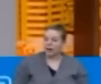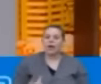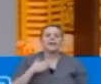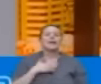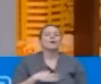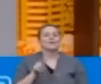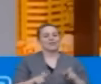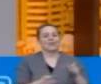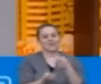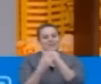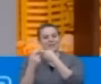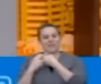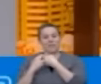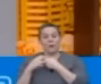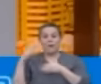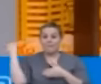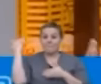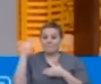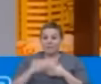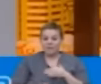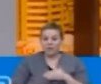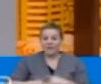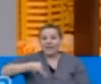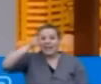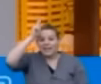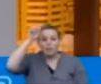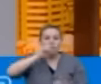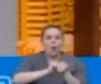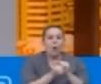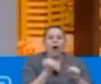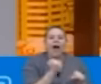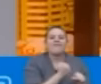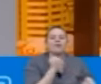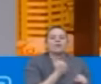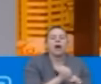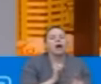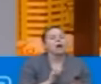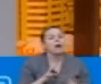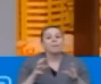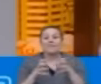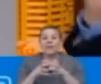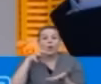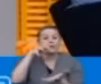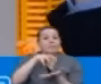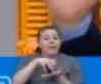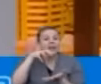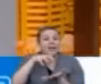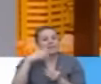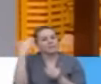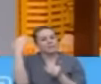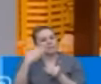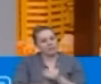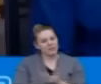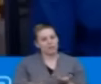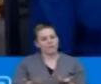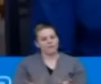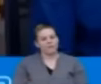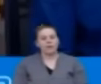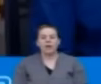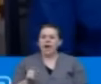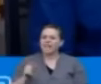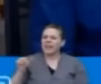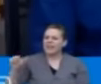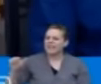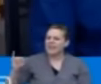שאנשים יצטרפו. בסוף זה ליכוד או עבודה. מפלגות מרכז בסוף מחזקות את הימין. אבל עתרת לבגץ נניח עם אלדד